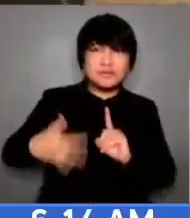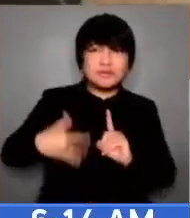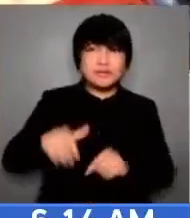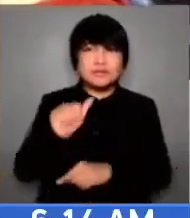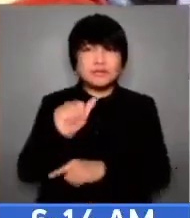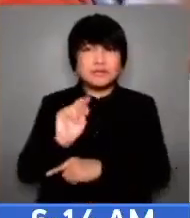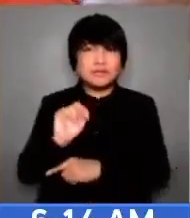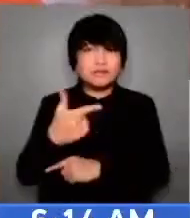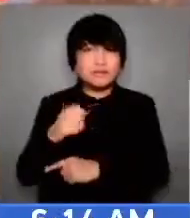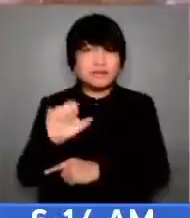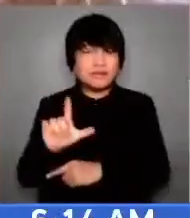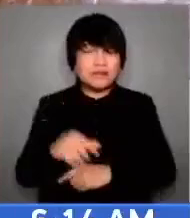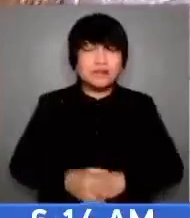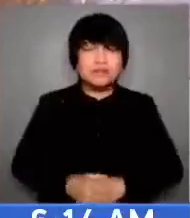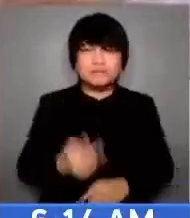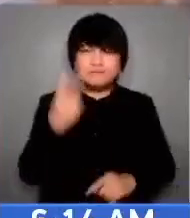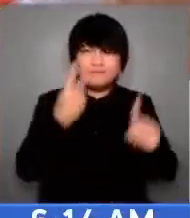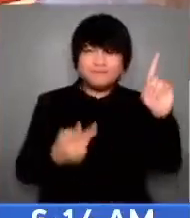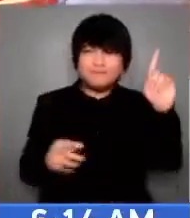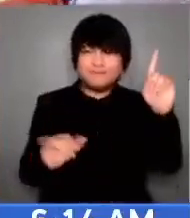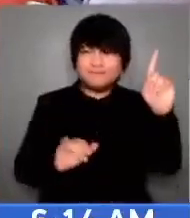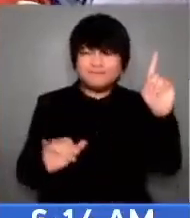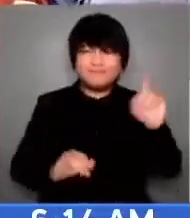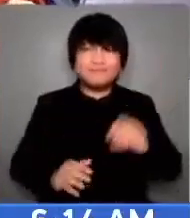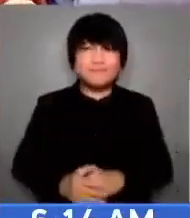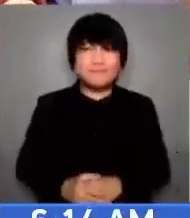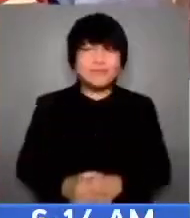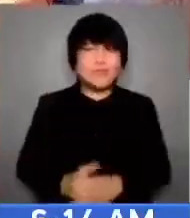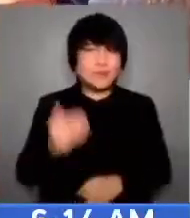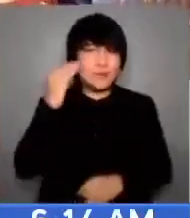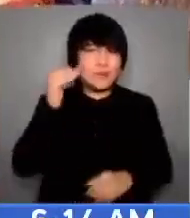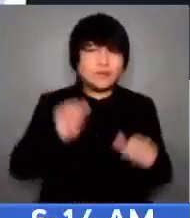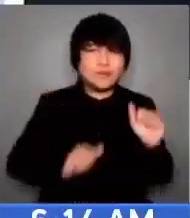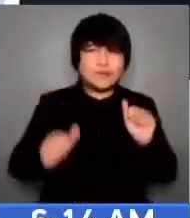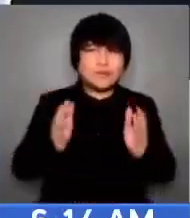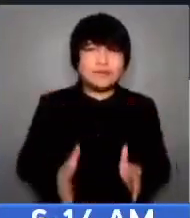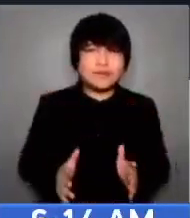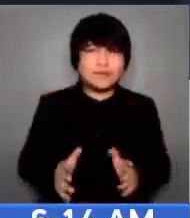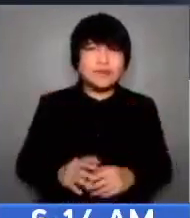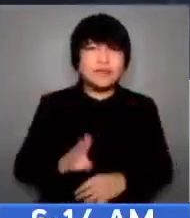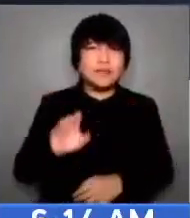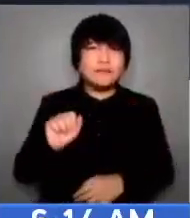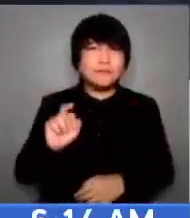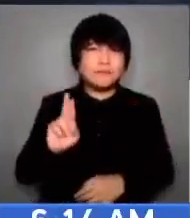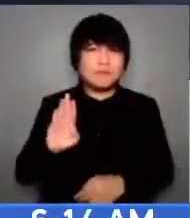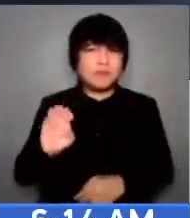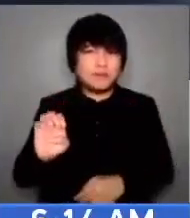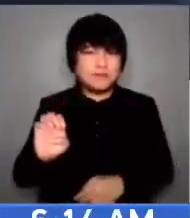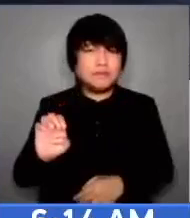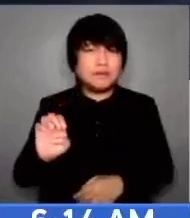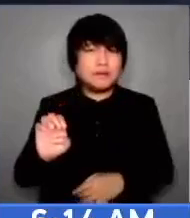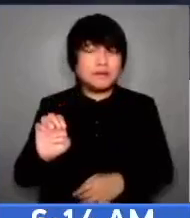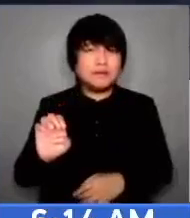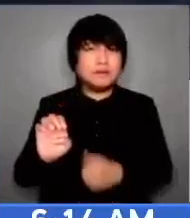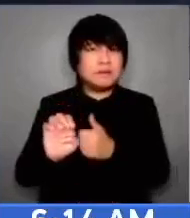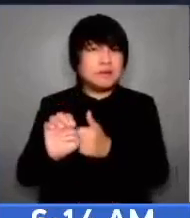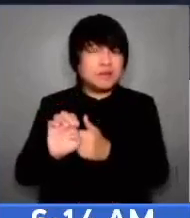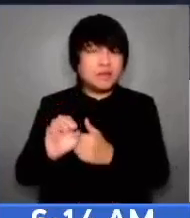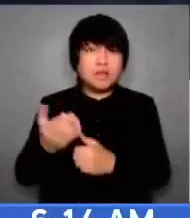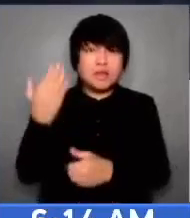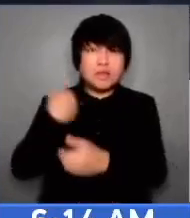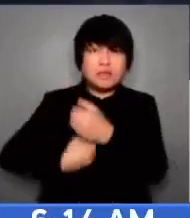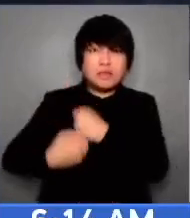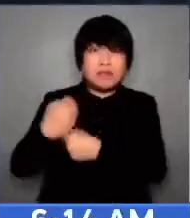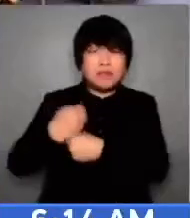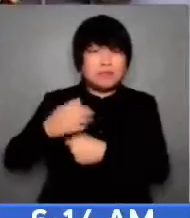Present na raw this time si maging sino ka man lead star Barbie Forteza na hindi naka-attend last year dahil sa tapings ng